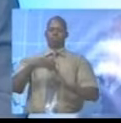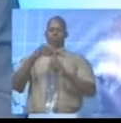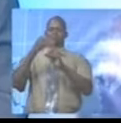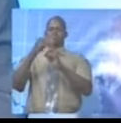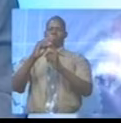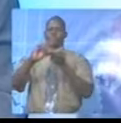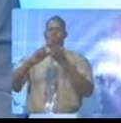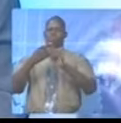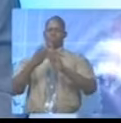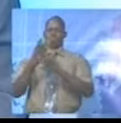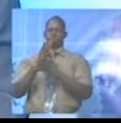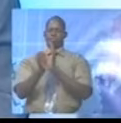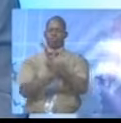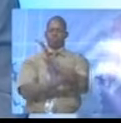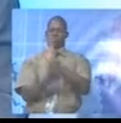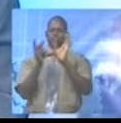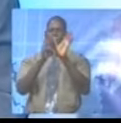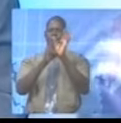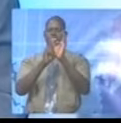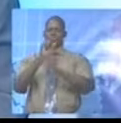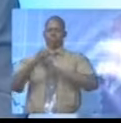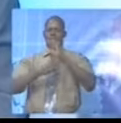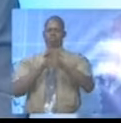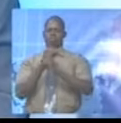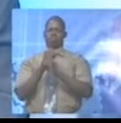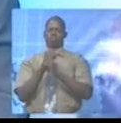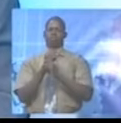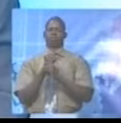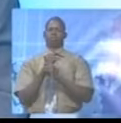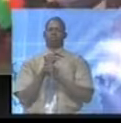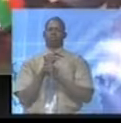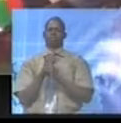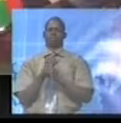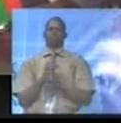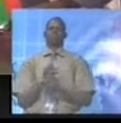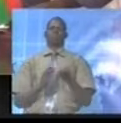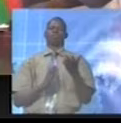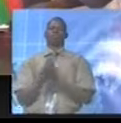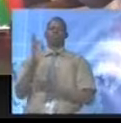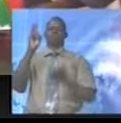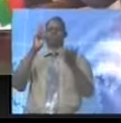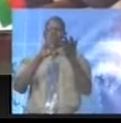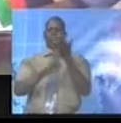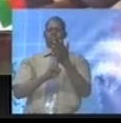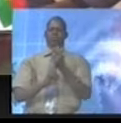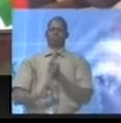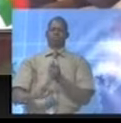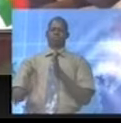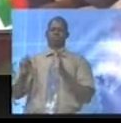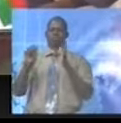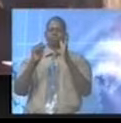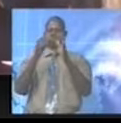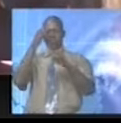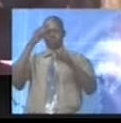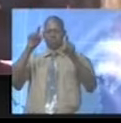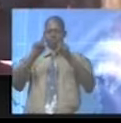notre pays et ses partenaires internationaux. Yolande Lompo. À travers la signature de l'avenant numéro 8 au